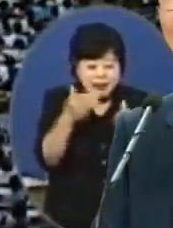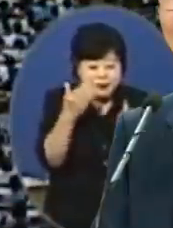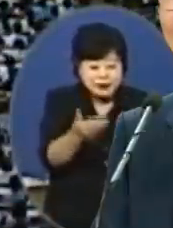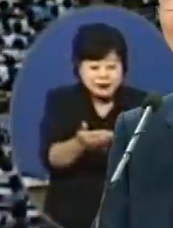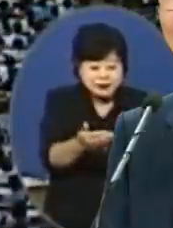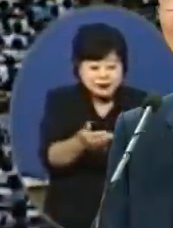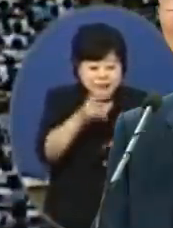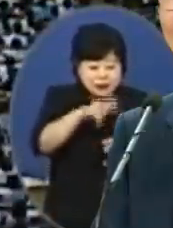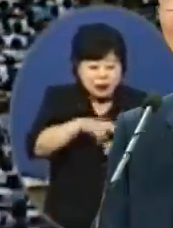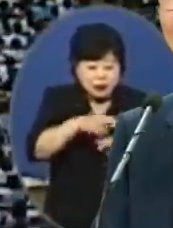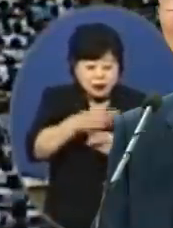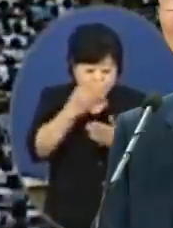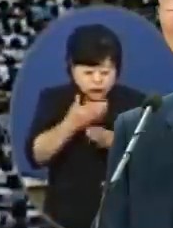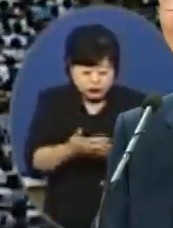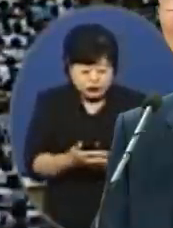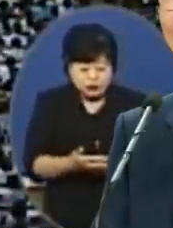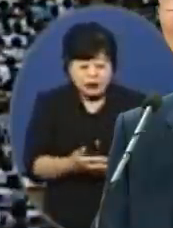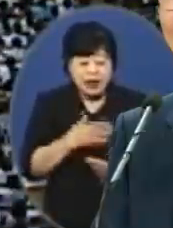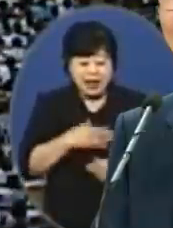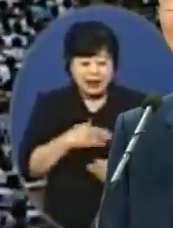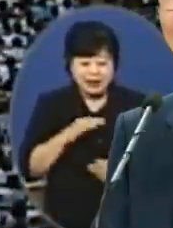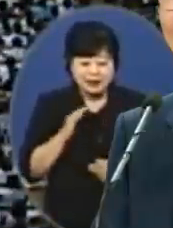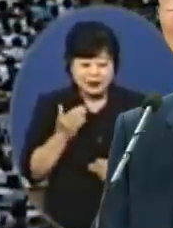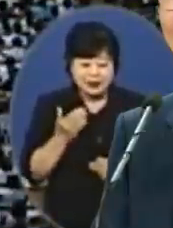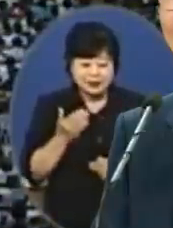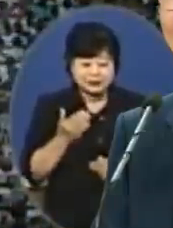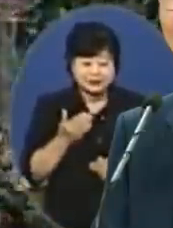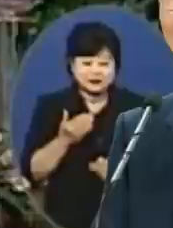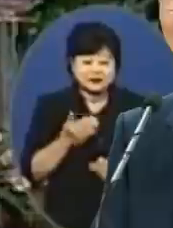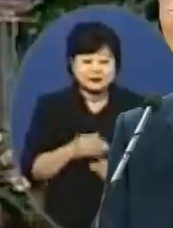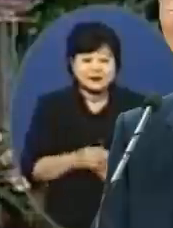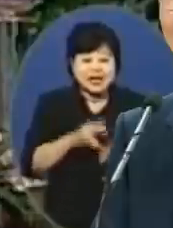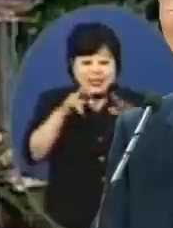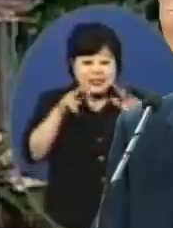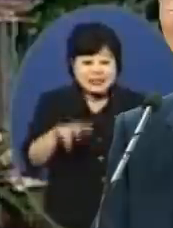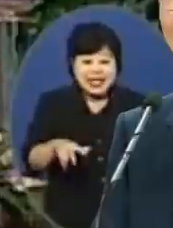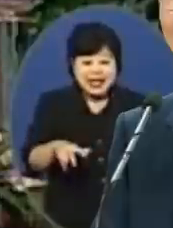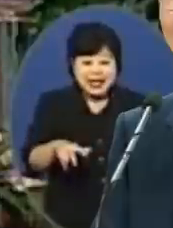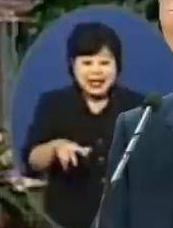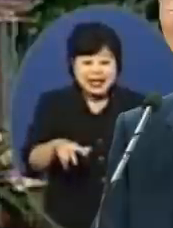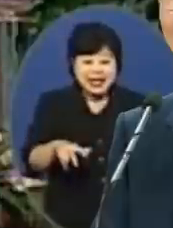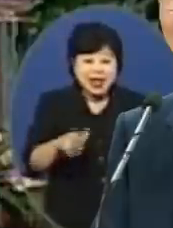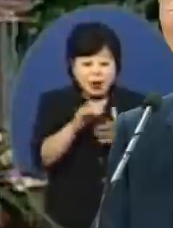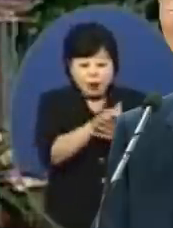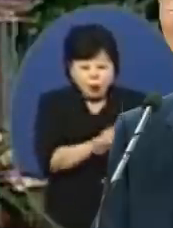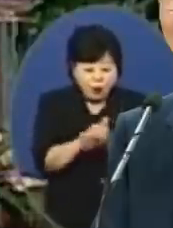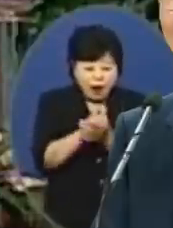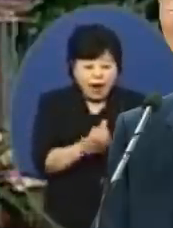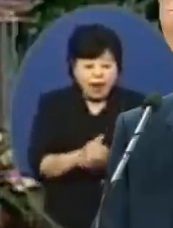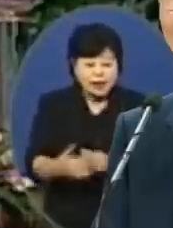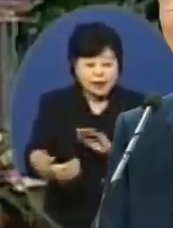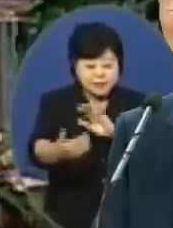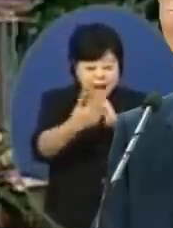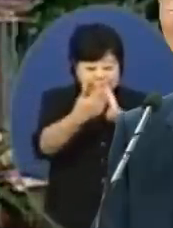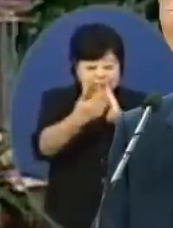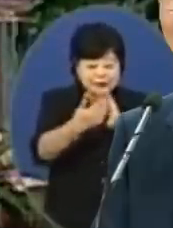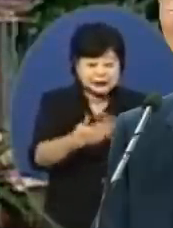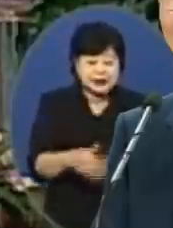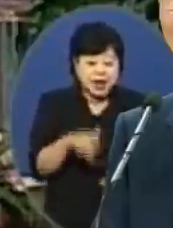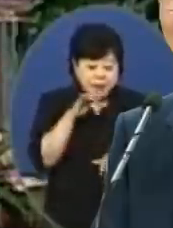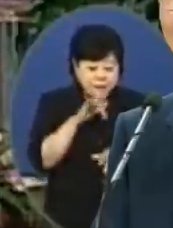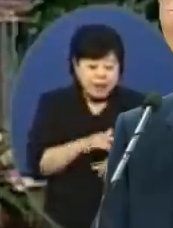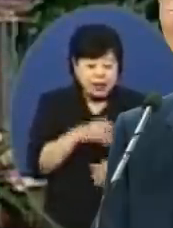하나님께서 선물로 주시는 것을 알아야 되는 것입니다. 이제는 화해를 가로막는 마귀와